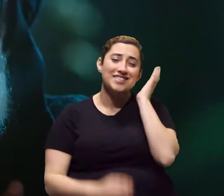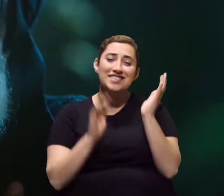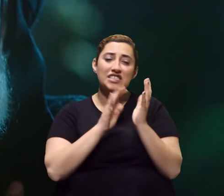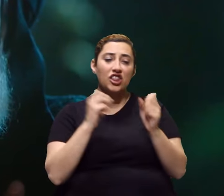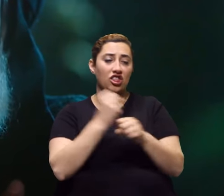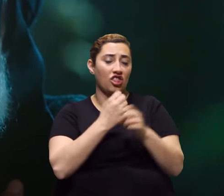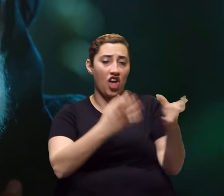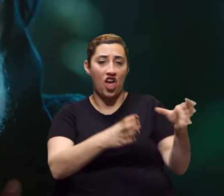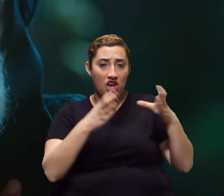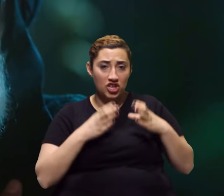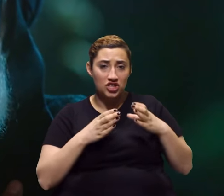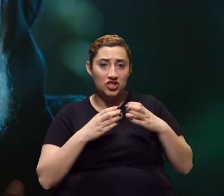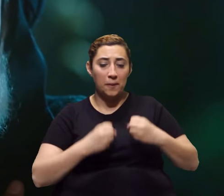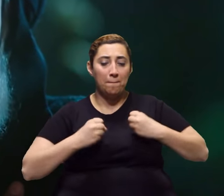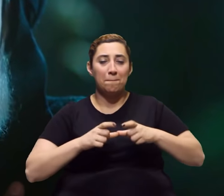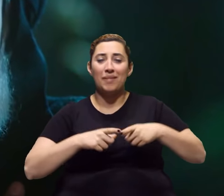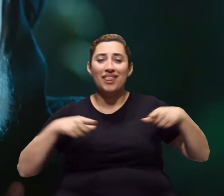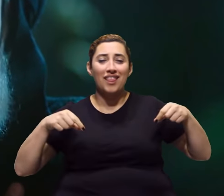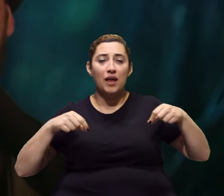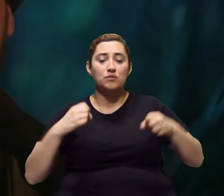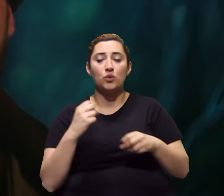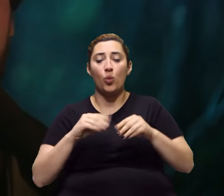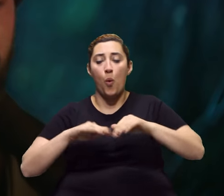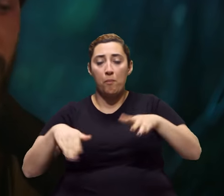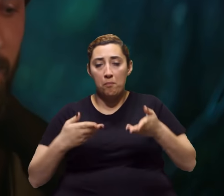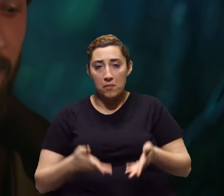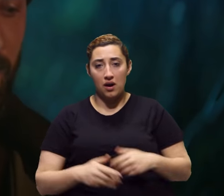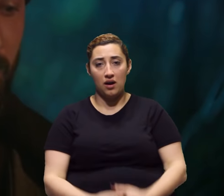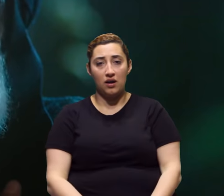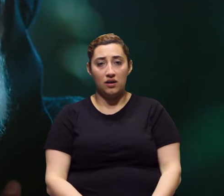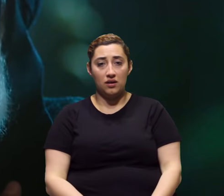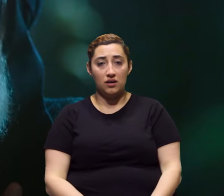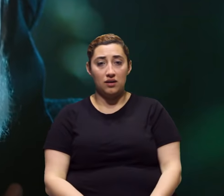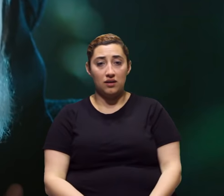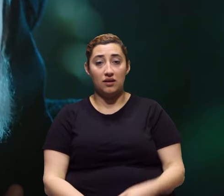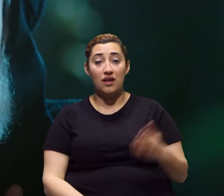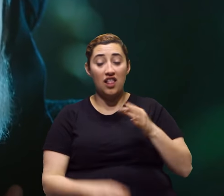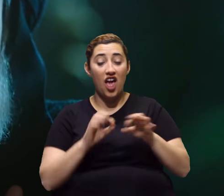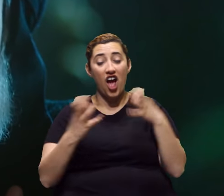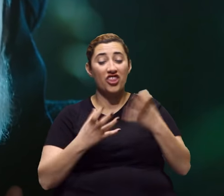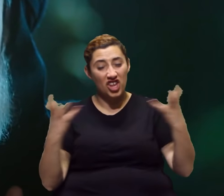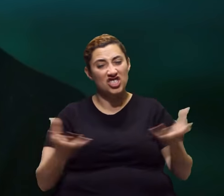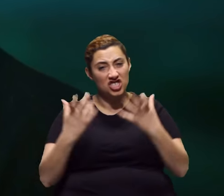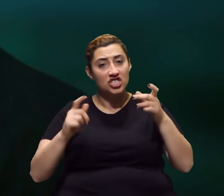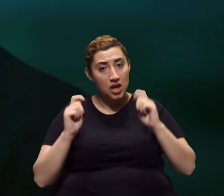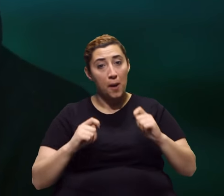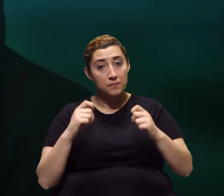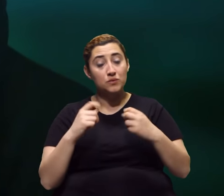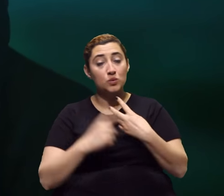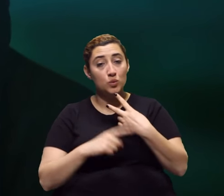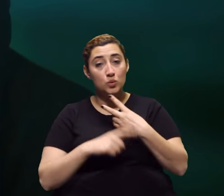taş, minderimiz toprak. Hele ataşı harlayıverelim de